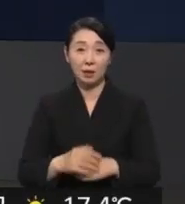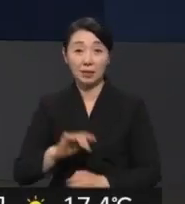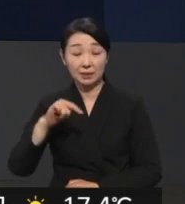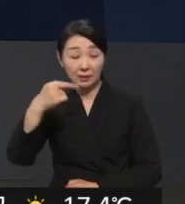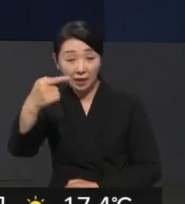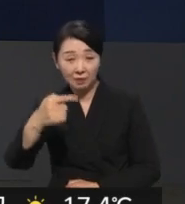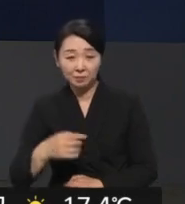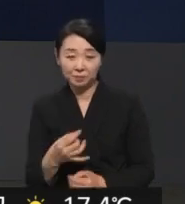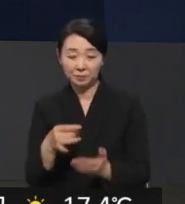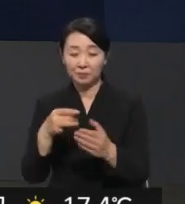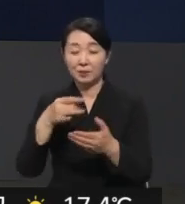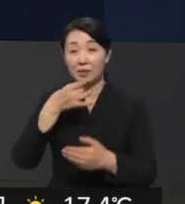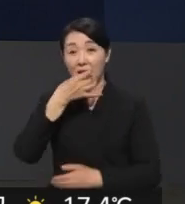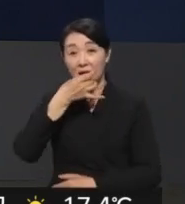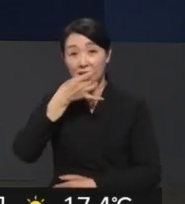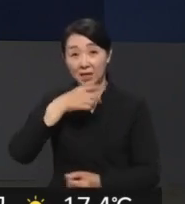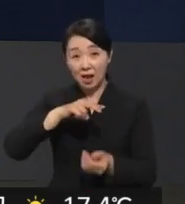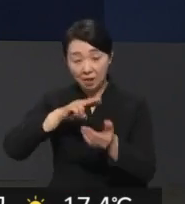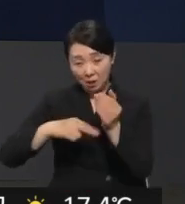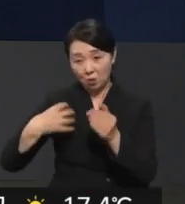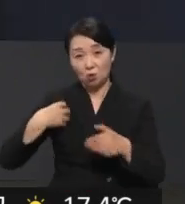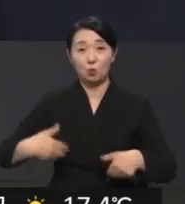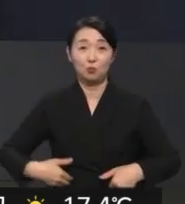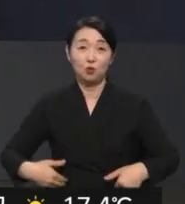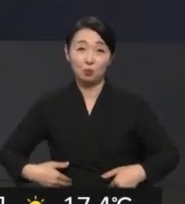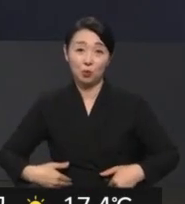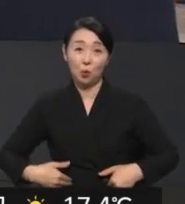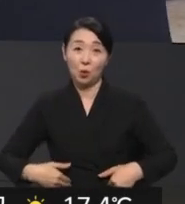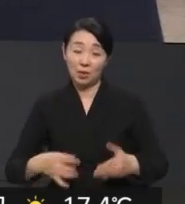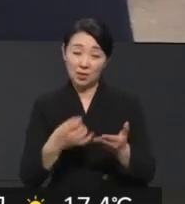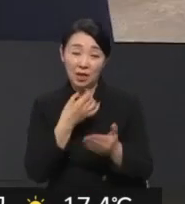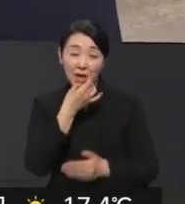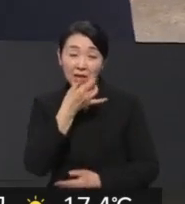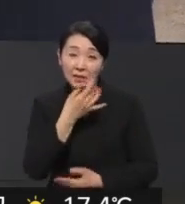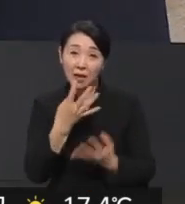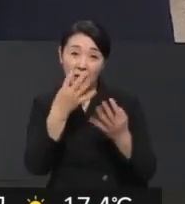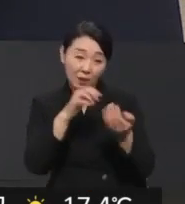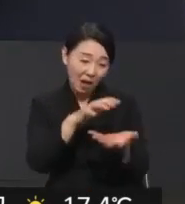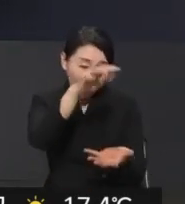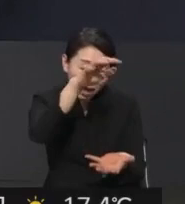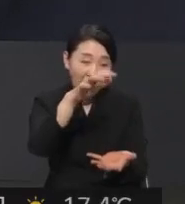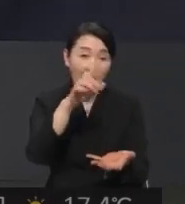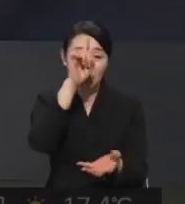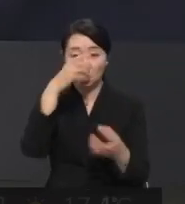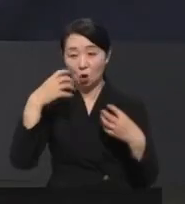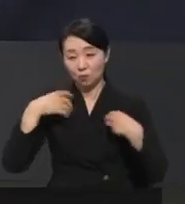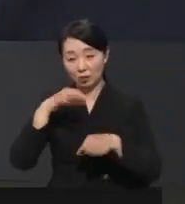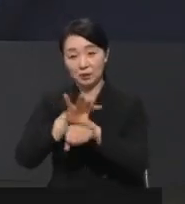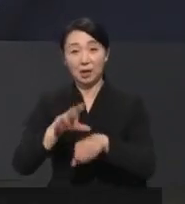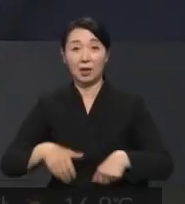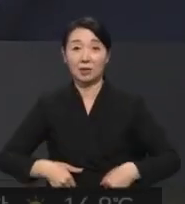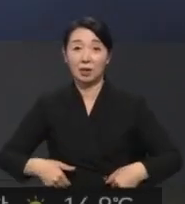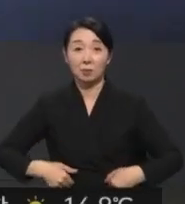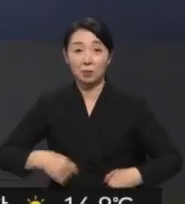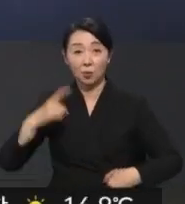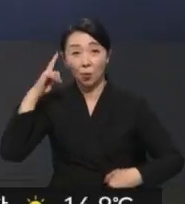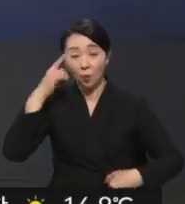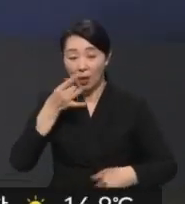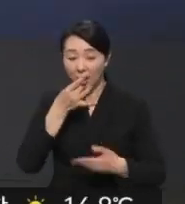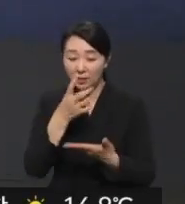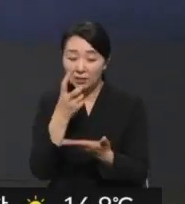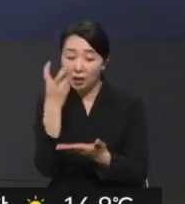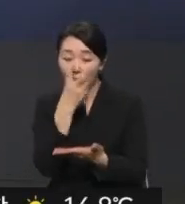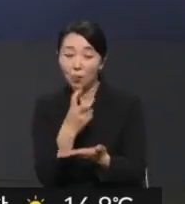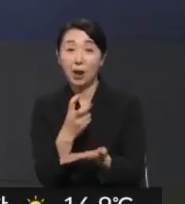매입 의무화입니다. 시중에 넘치는 쌀은 정부가 반드시 사도록 하는 내용이죠. 양곡관리법 개정안이 오늘